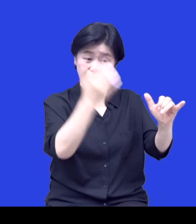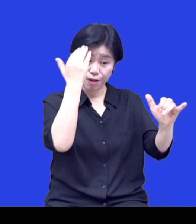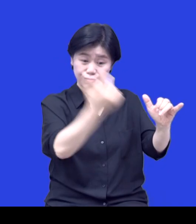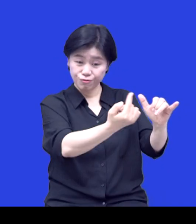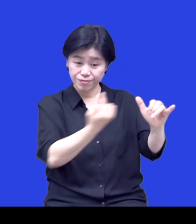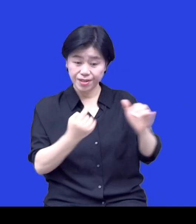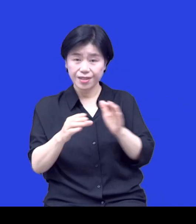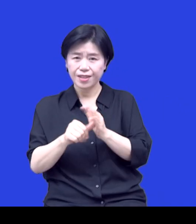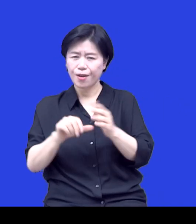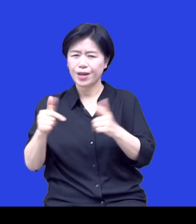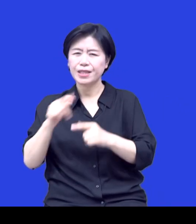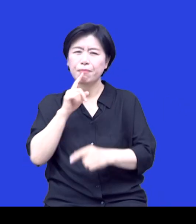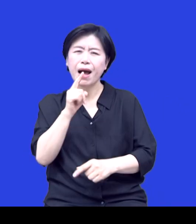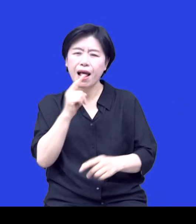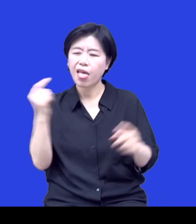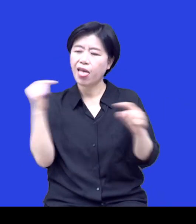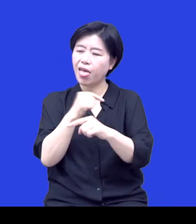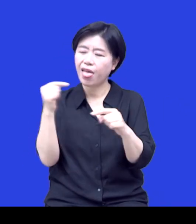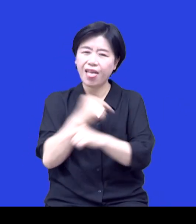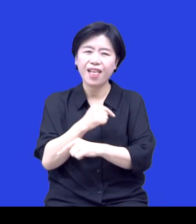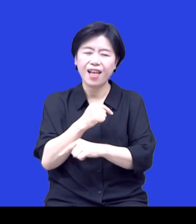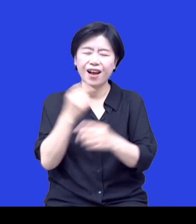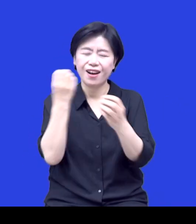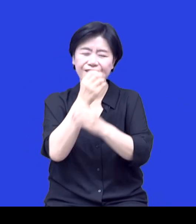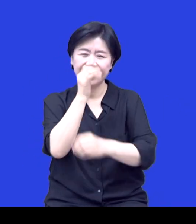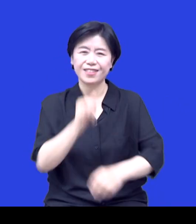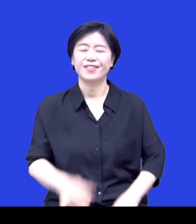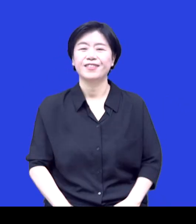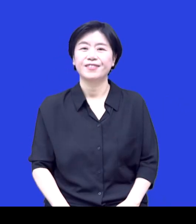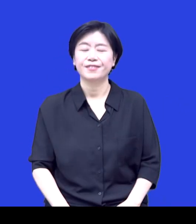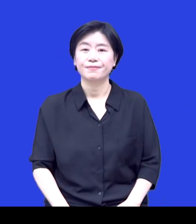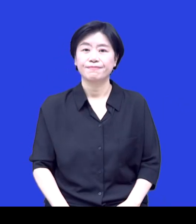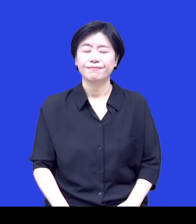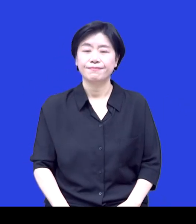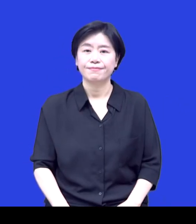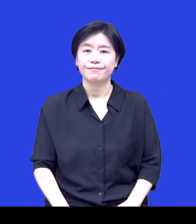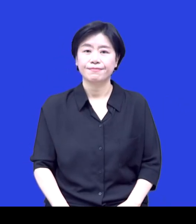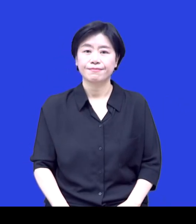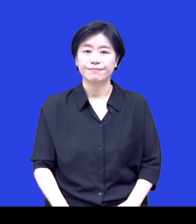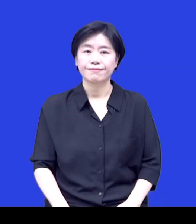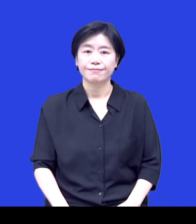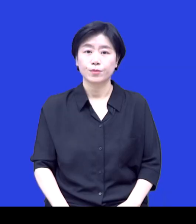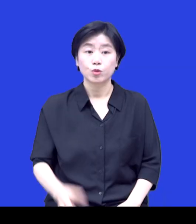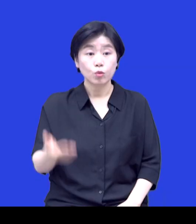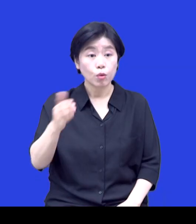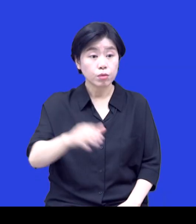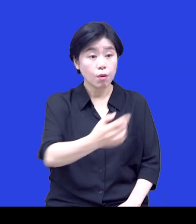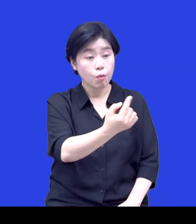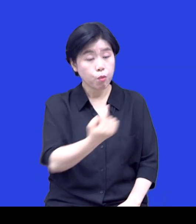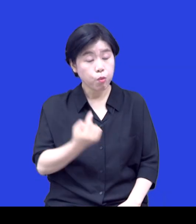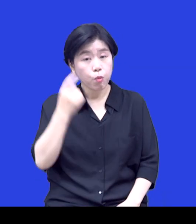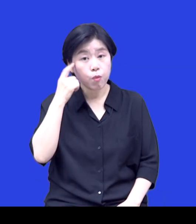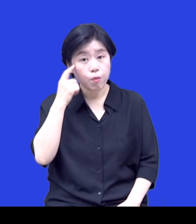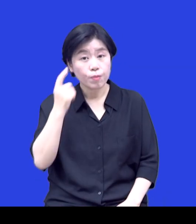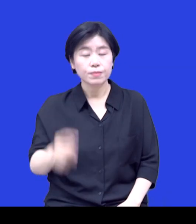네. 근데 그렇게 좀 어려움이 있었는데 한국 목회를 또 시작하셨던 이유가 있을까요? 아니 제가